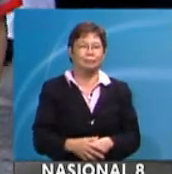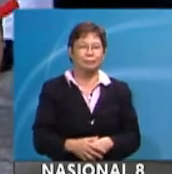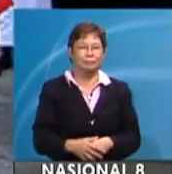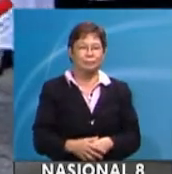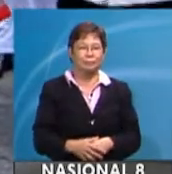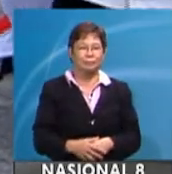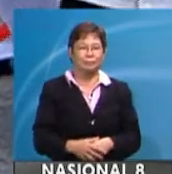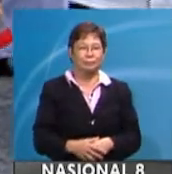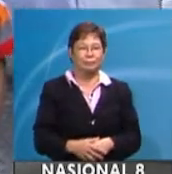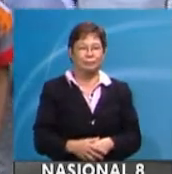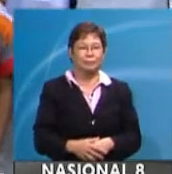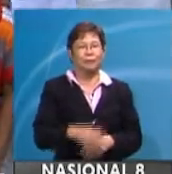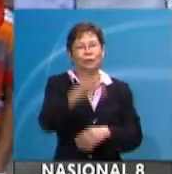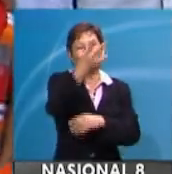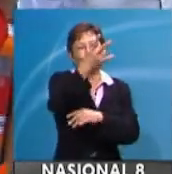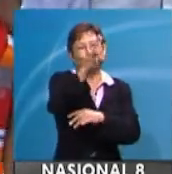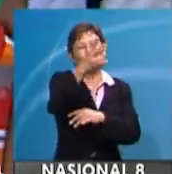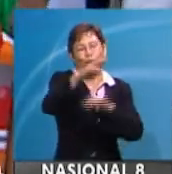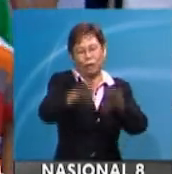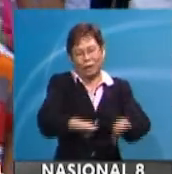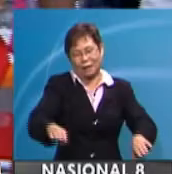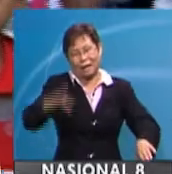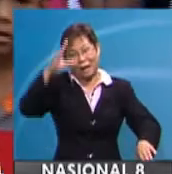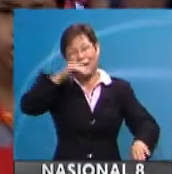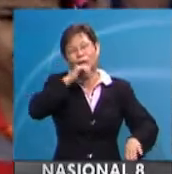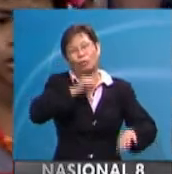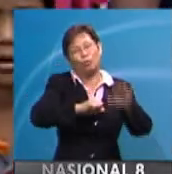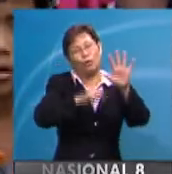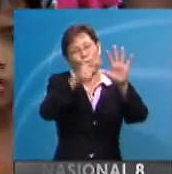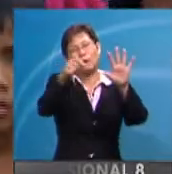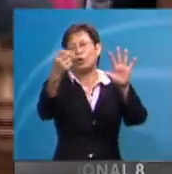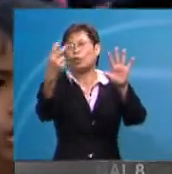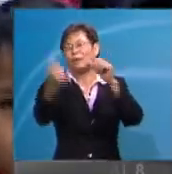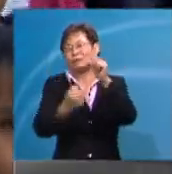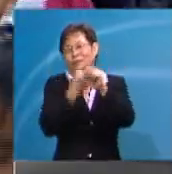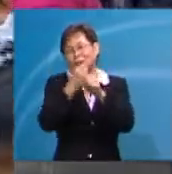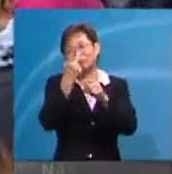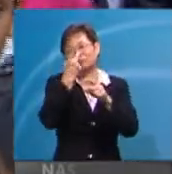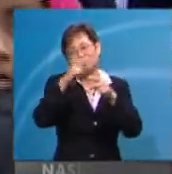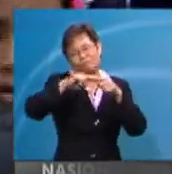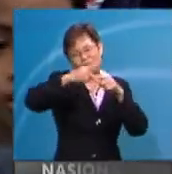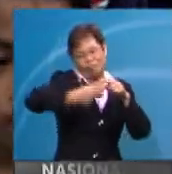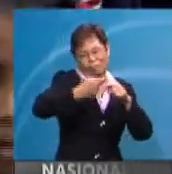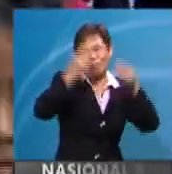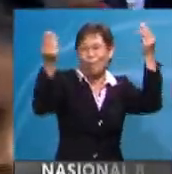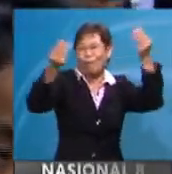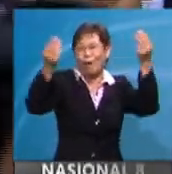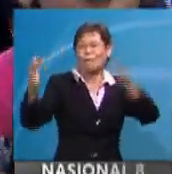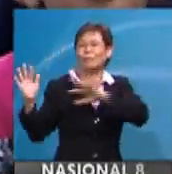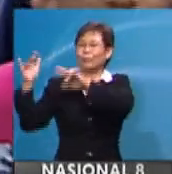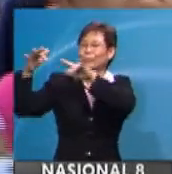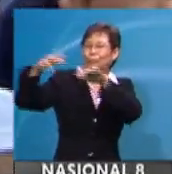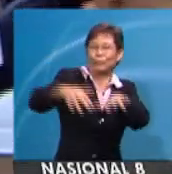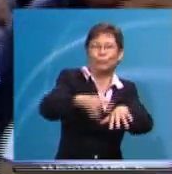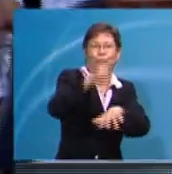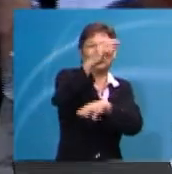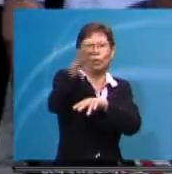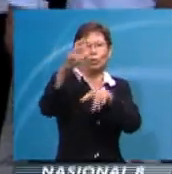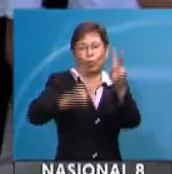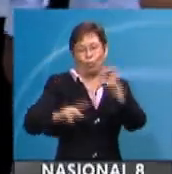al-kautar seramai 17 kanak-kanak lelaki berumur 5 hingga 12 tahun dikatankan dalam Majlis ini yang dihadir